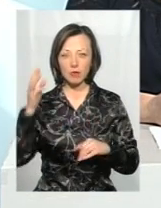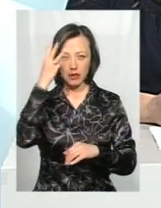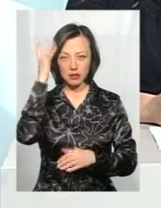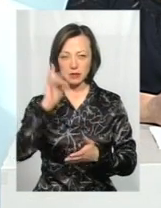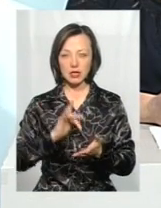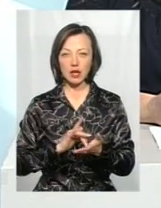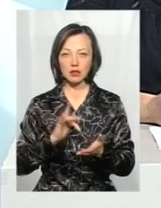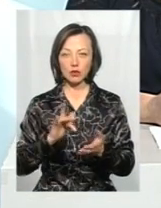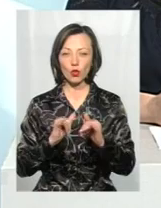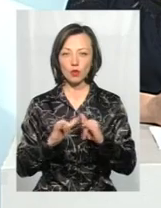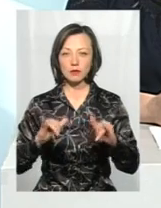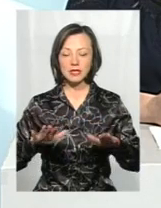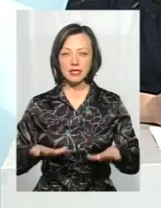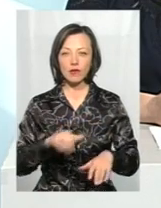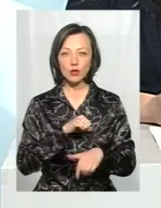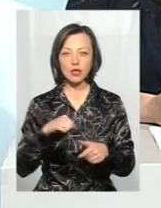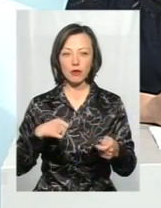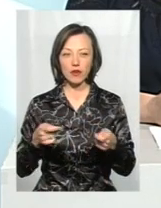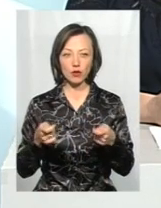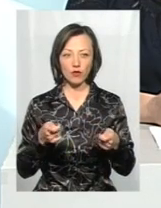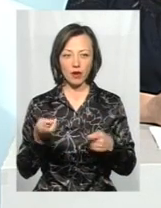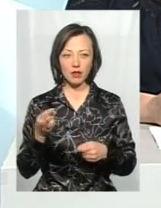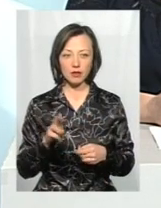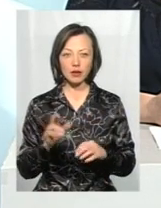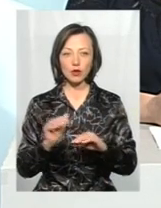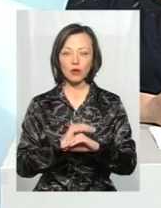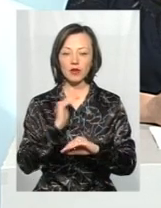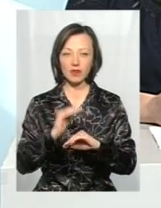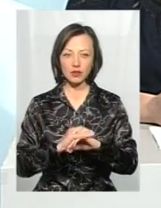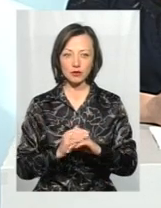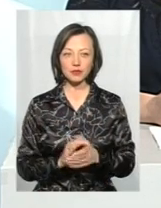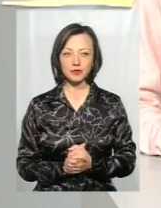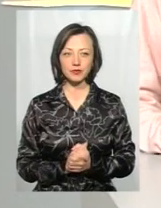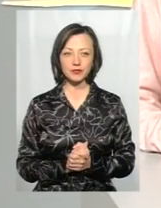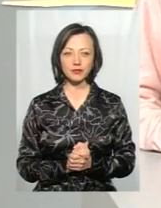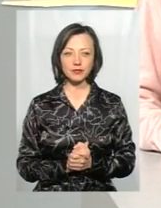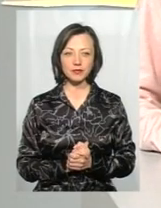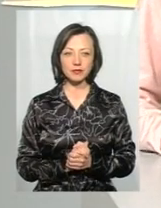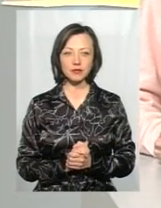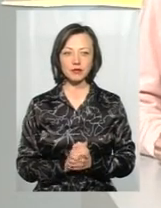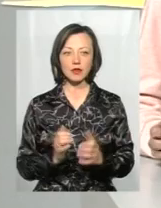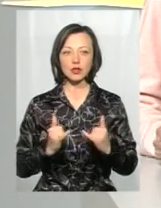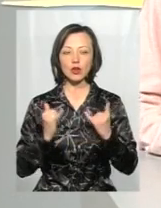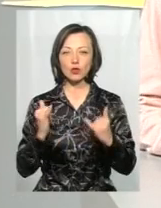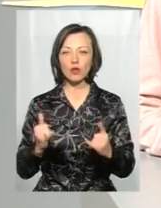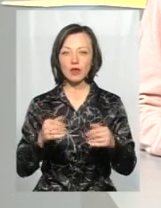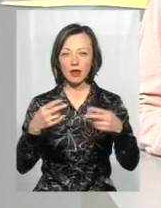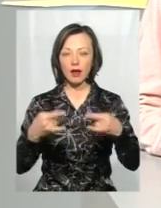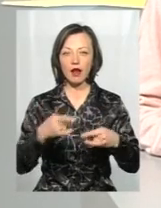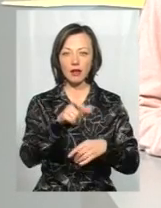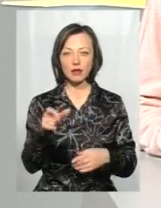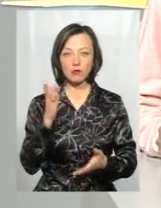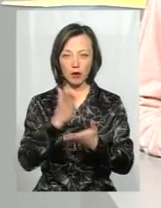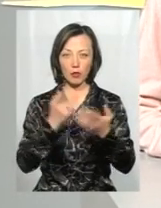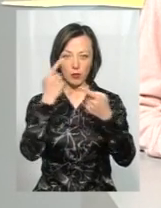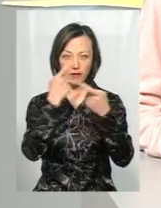центру розвитку місцевого самоврядування Катерина Савчук. Добрий вечір. Вітаю. Шановні глядачі, ми працюємо в прямому